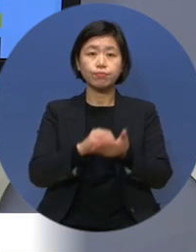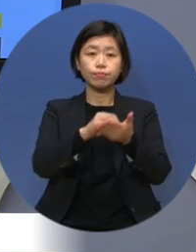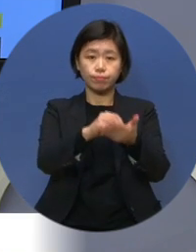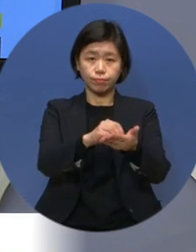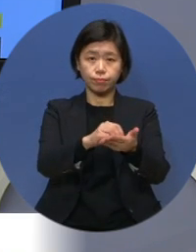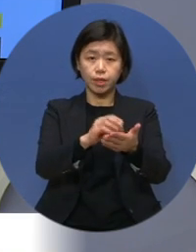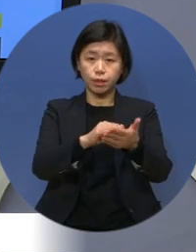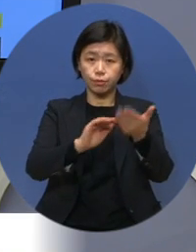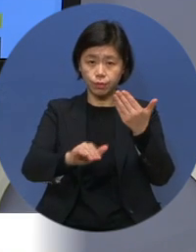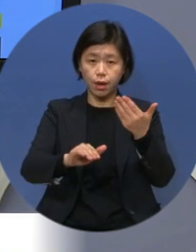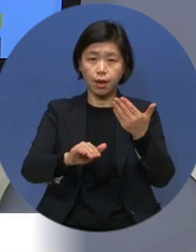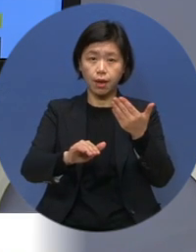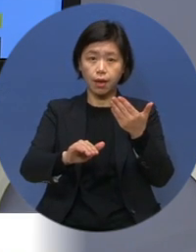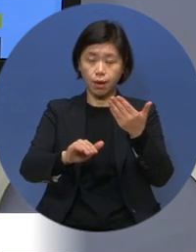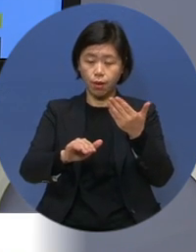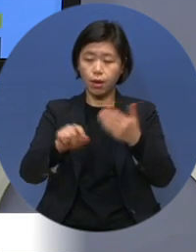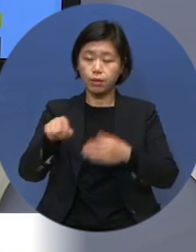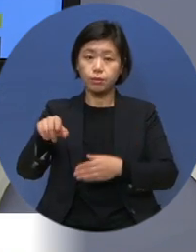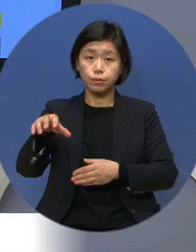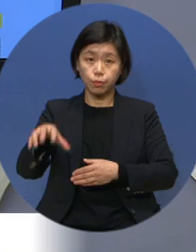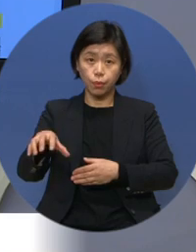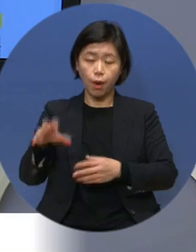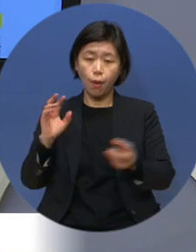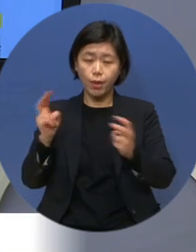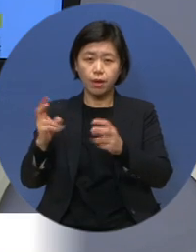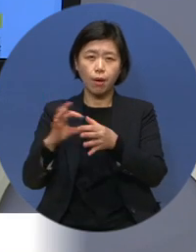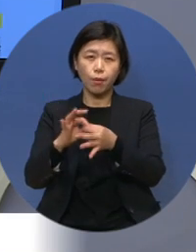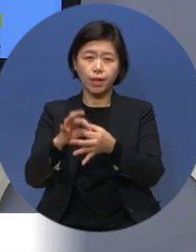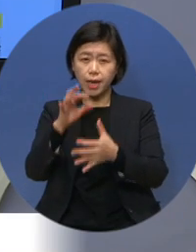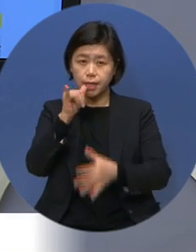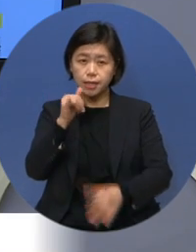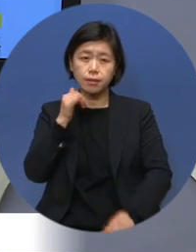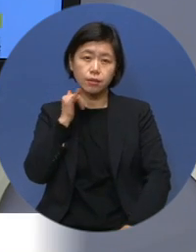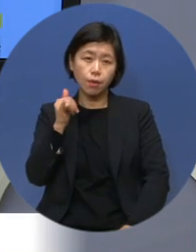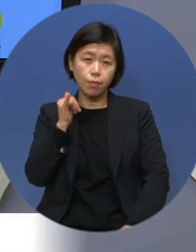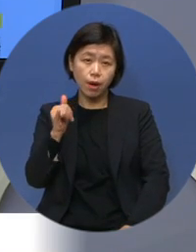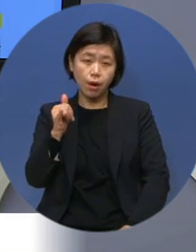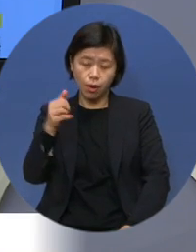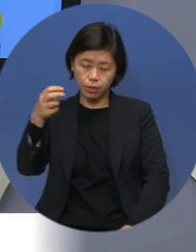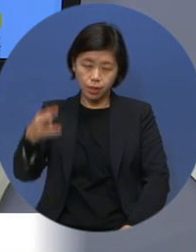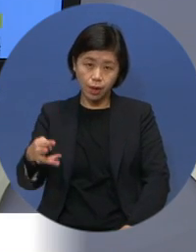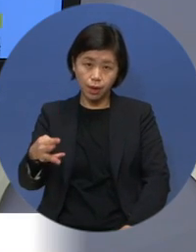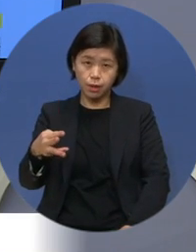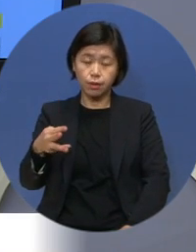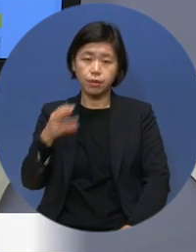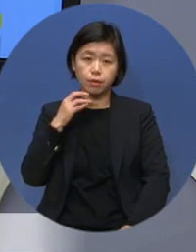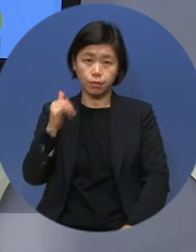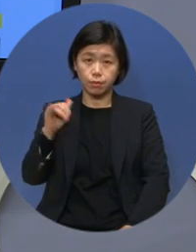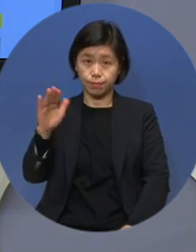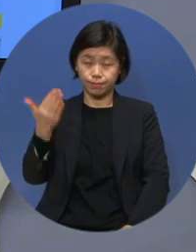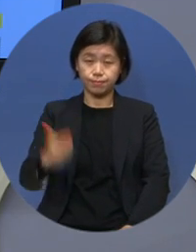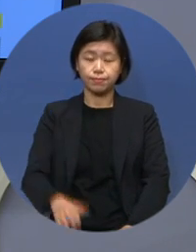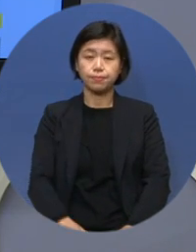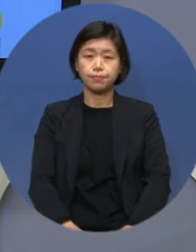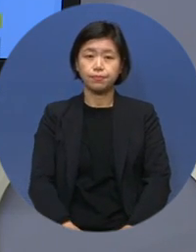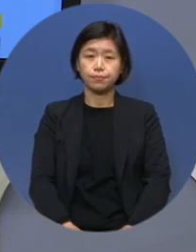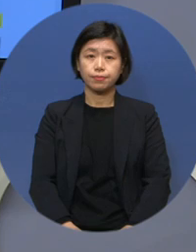바우처 택시 참여 업체인 나비 콜과 앵콜 마카롱 택시 로 전화하면 됩니다